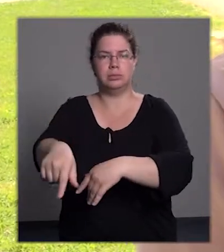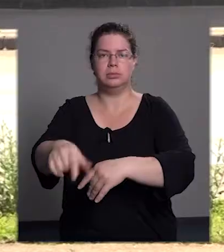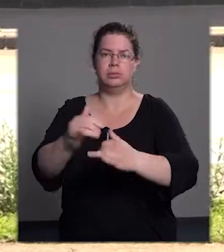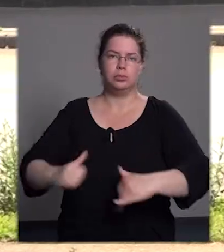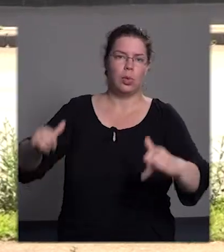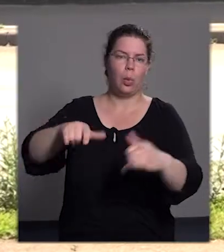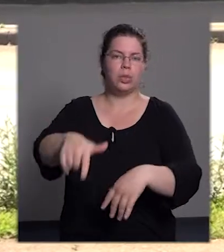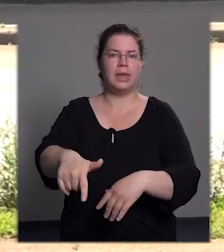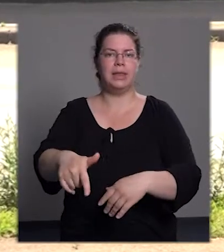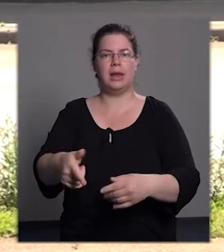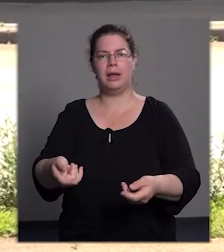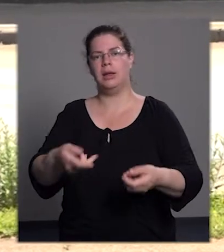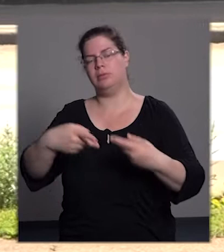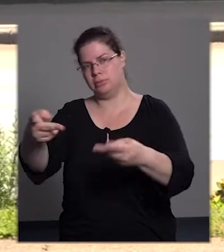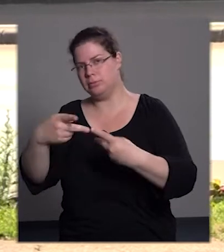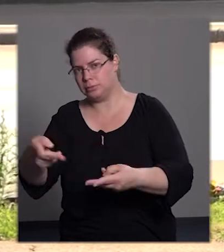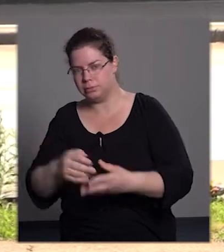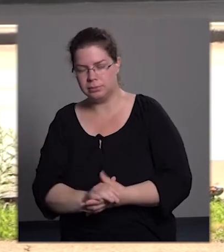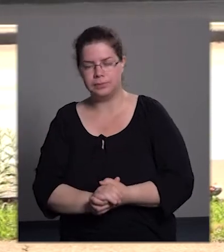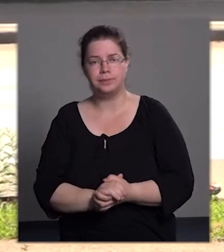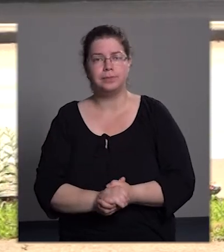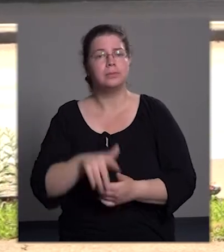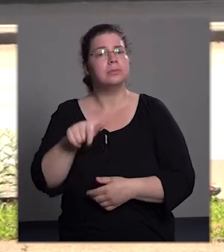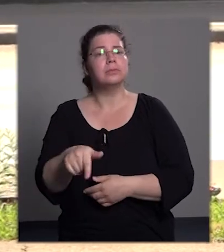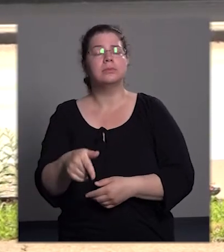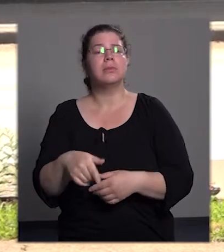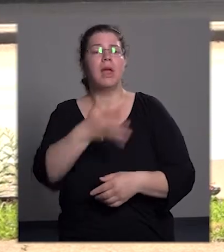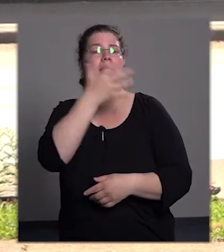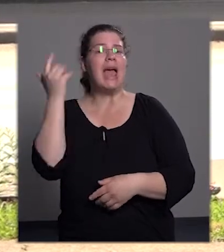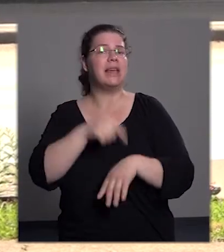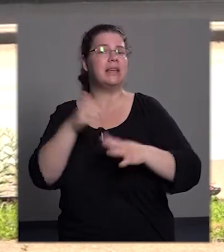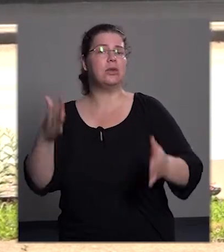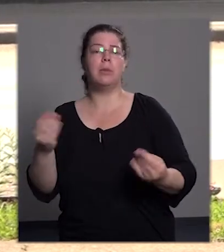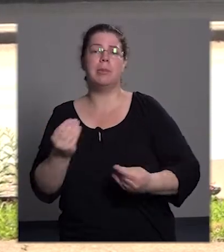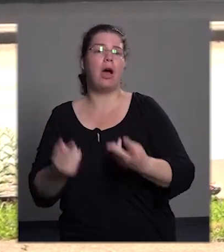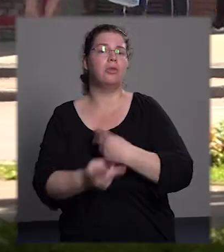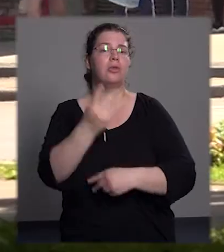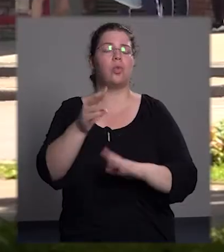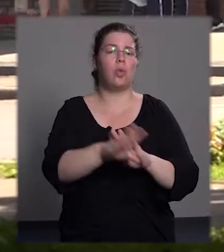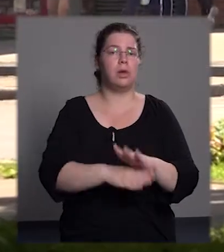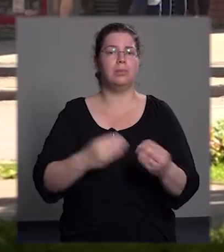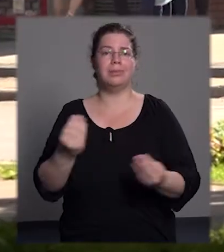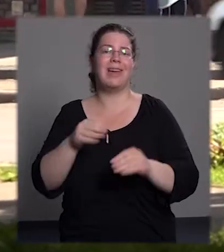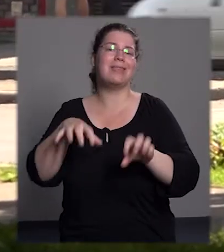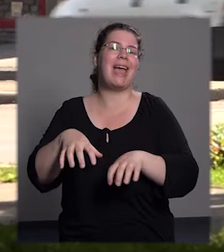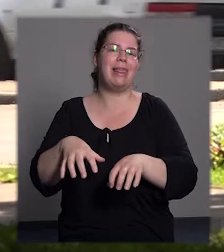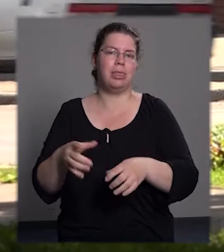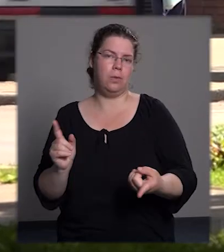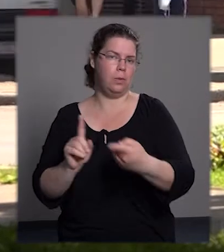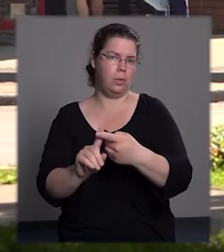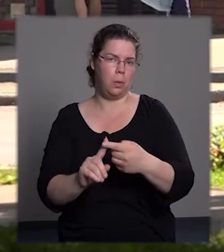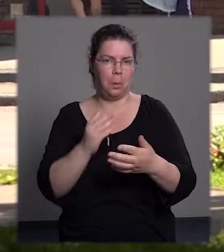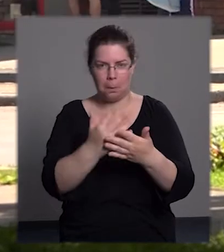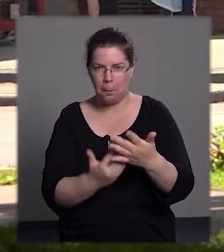konténereket szállítjuk el. Ebben a nyári időszakban mi a fő feladat, ami a teendők közé tartozik?